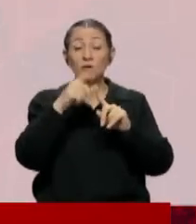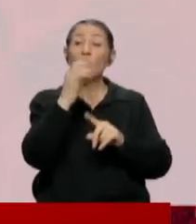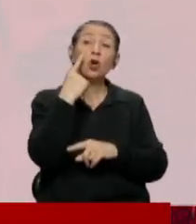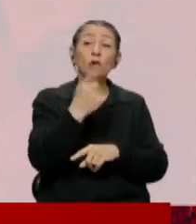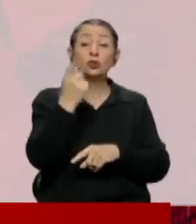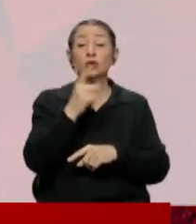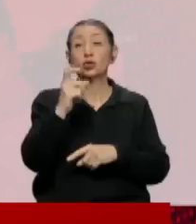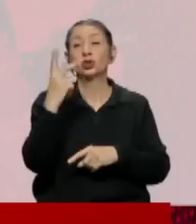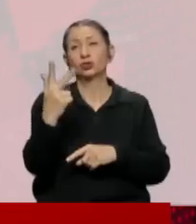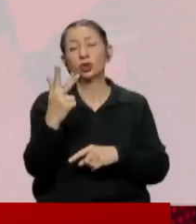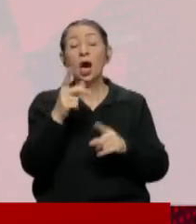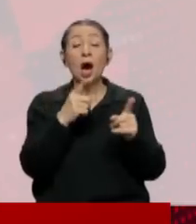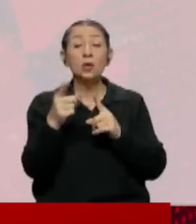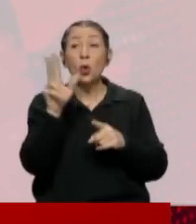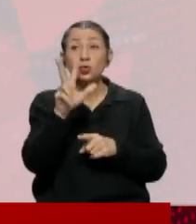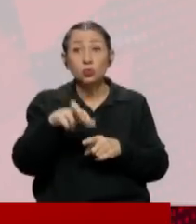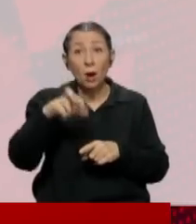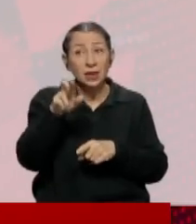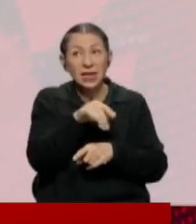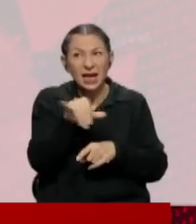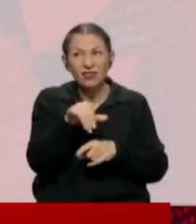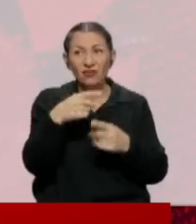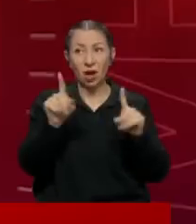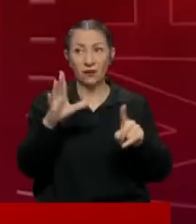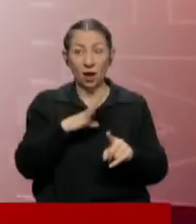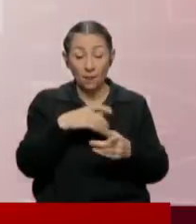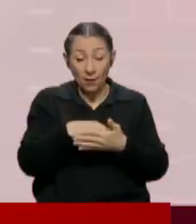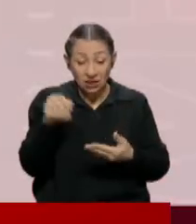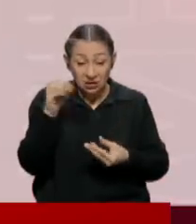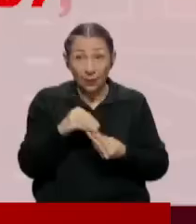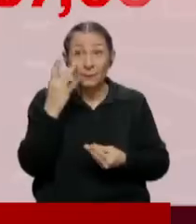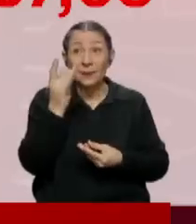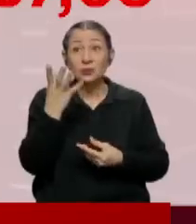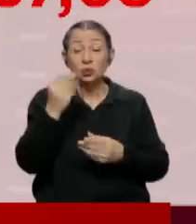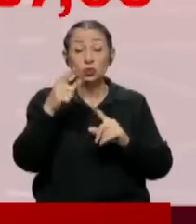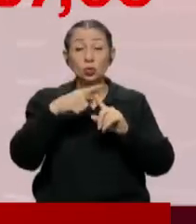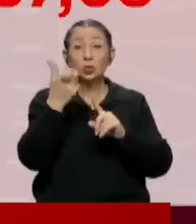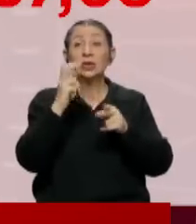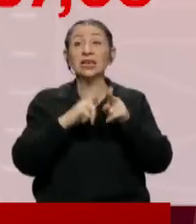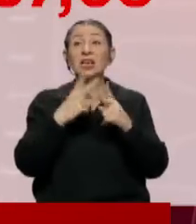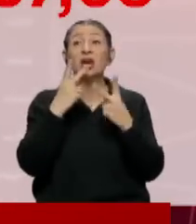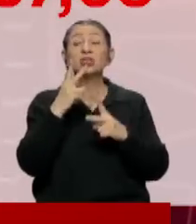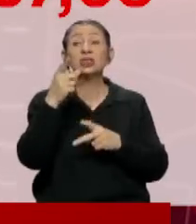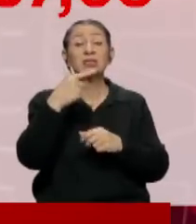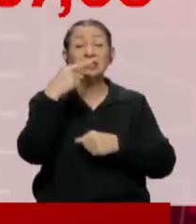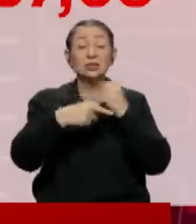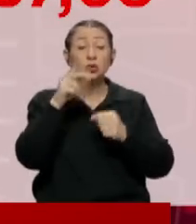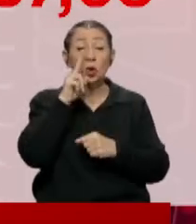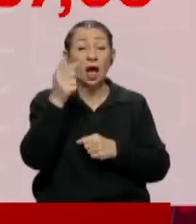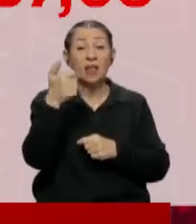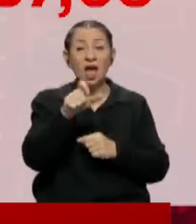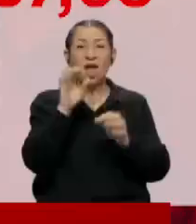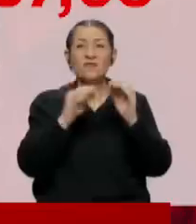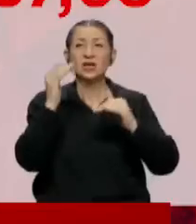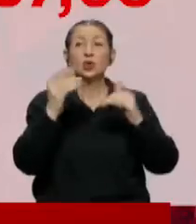ıtoya göre ise %93 arada 30 puana yakın fark var maaş zamlarında belirleyici olansa tüik'in açıkladığı Yılın son 6